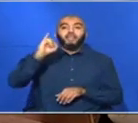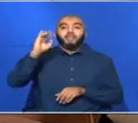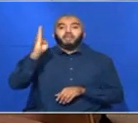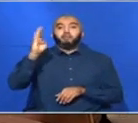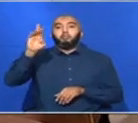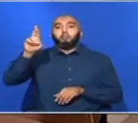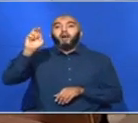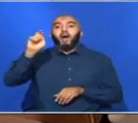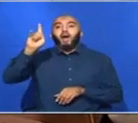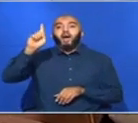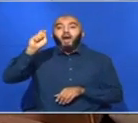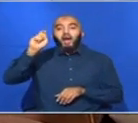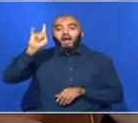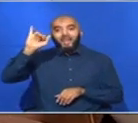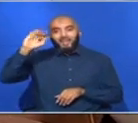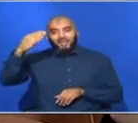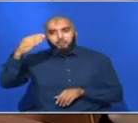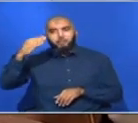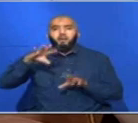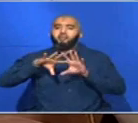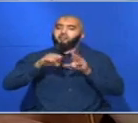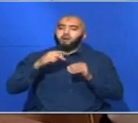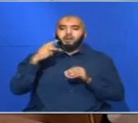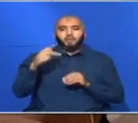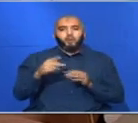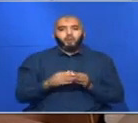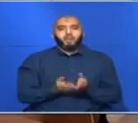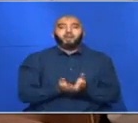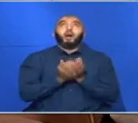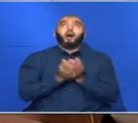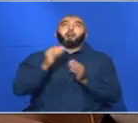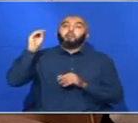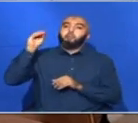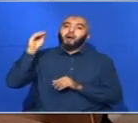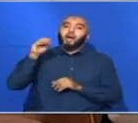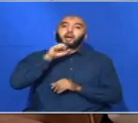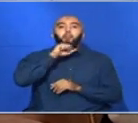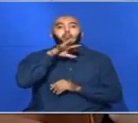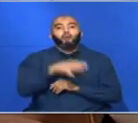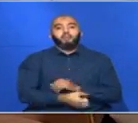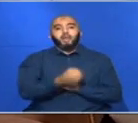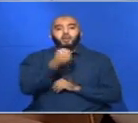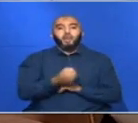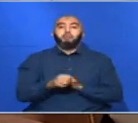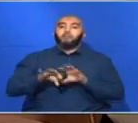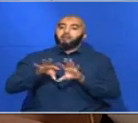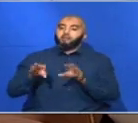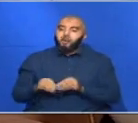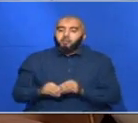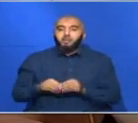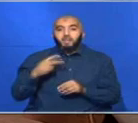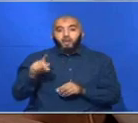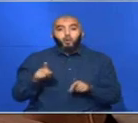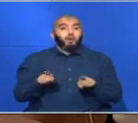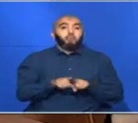على سيدنا محمد وعلى ال سيدنا محمد كما باركت على سيدنا ابراهيم وعلى ال سيدنا ابراهيم في العالمين